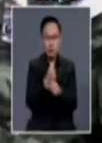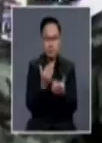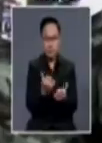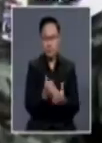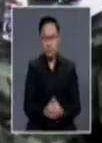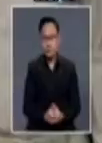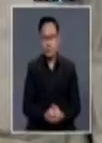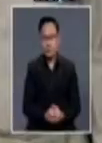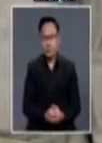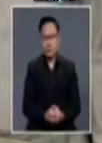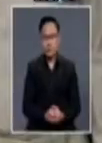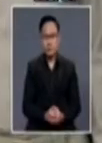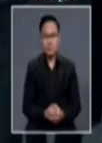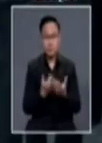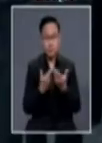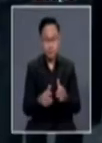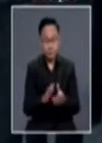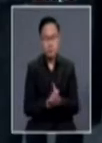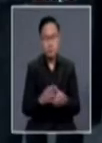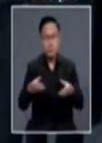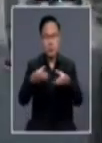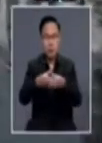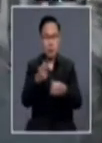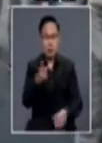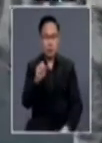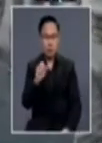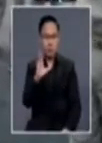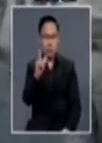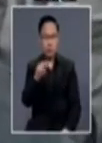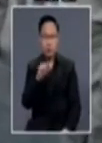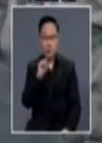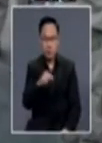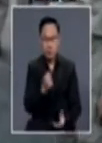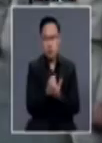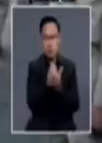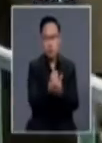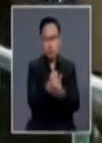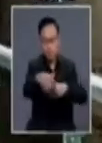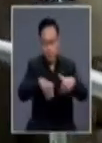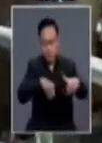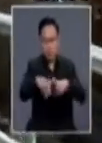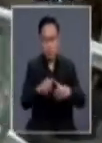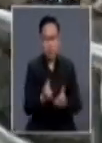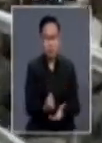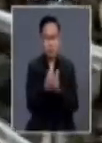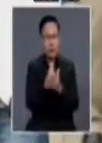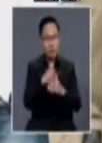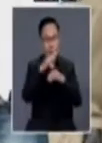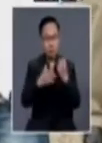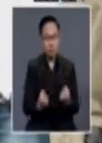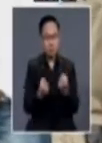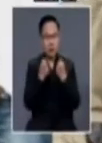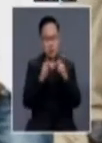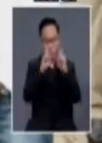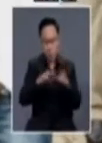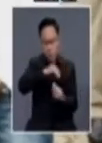ยนอกจากนั้นคณะรักษาความสงบแห่งชาติยังได้ให้การช่วยเหลือประชาชนเพื่อสร้างความเข้มแข็งของระบบ